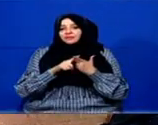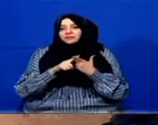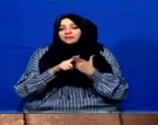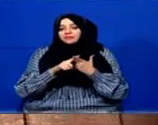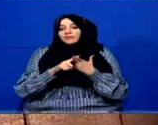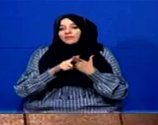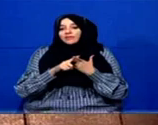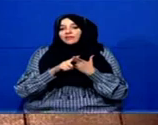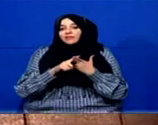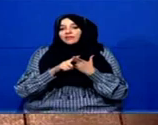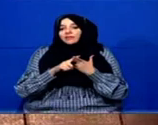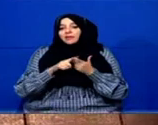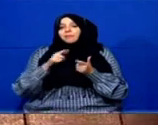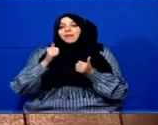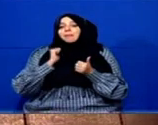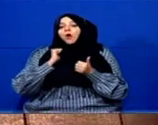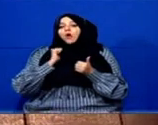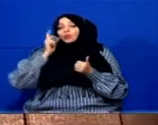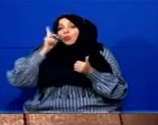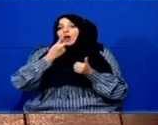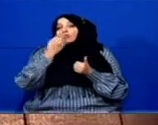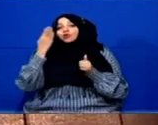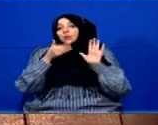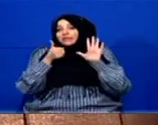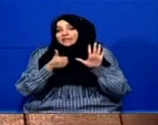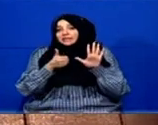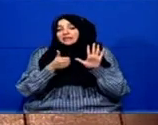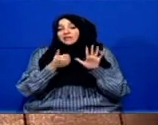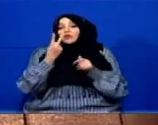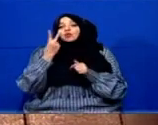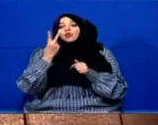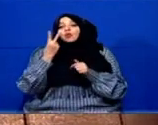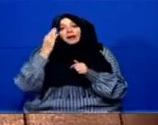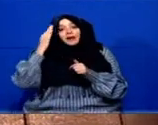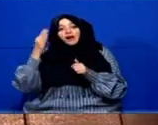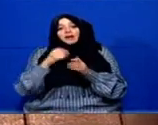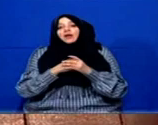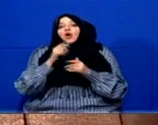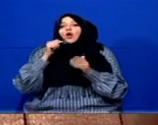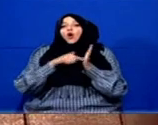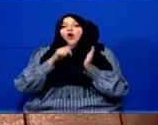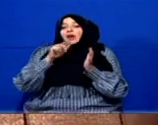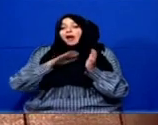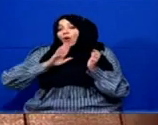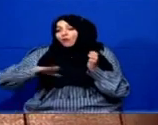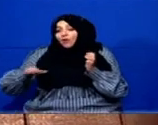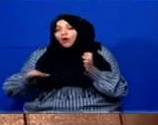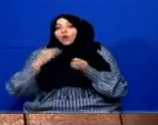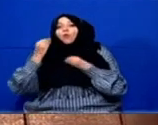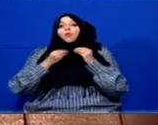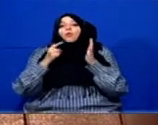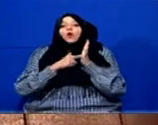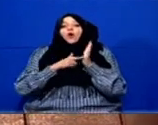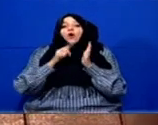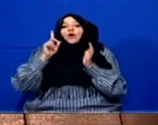السدس في صورتين الصوره الاولى عند وجود الفرع الواري والصوره الثانيه عند وجود